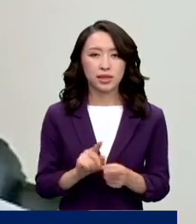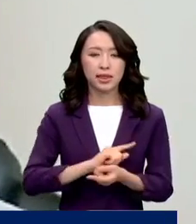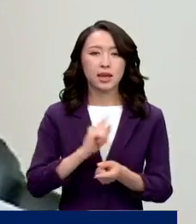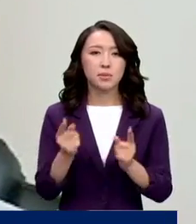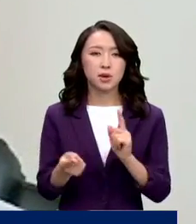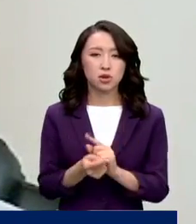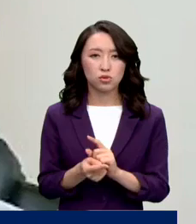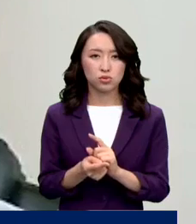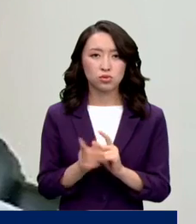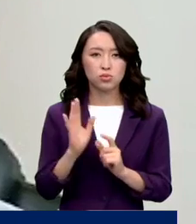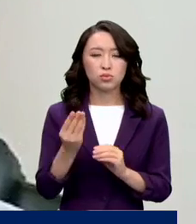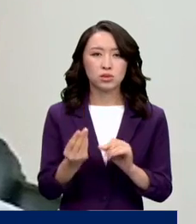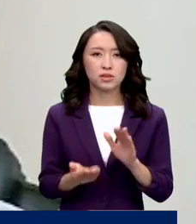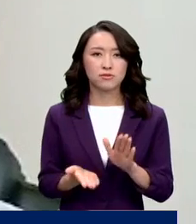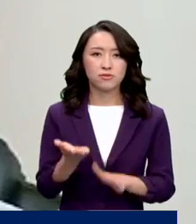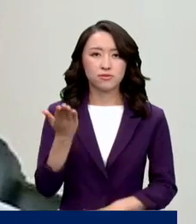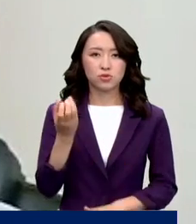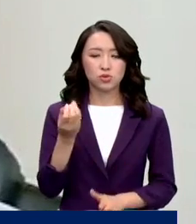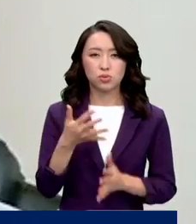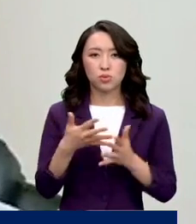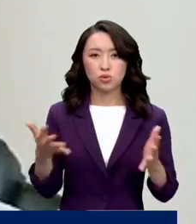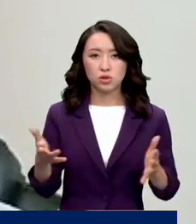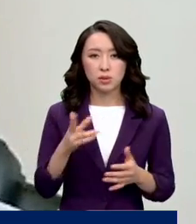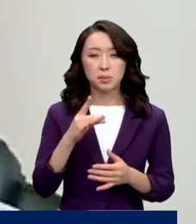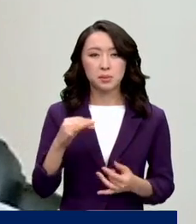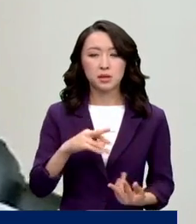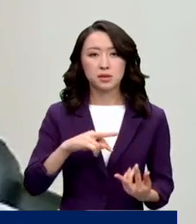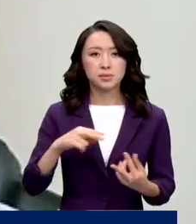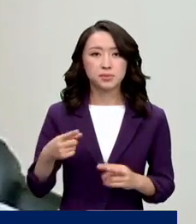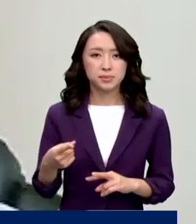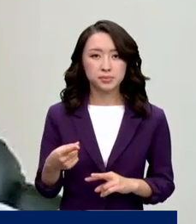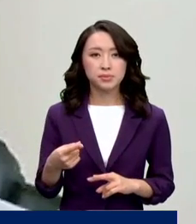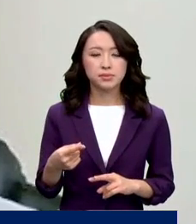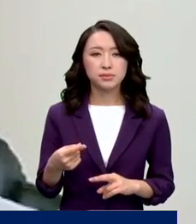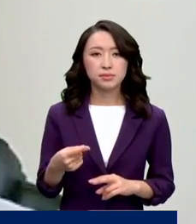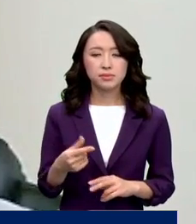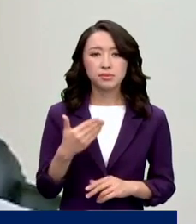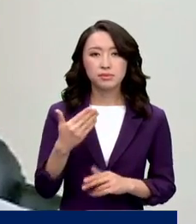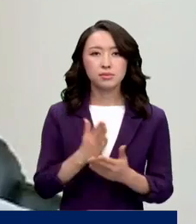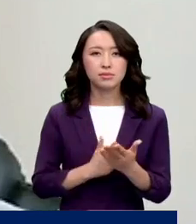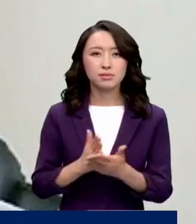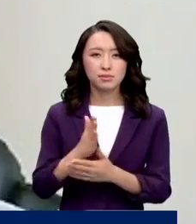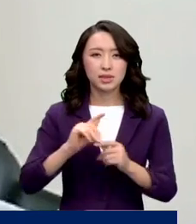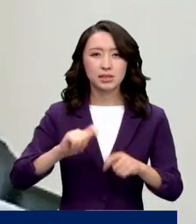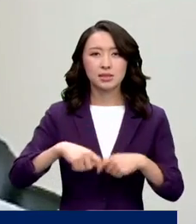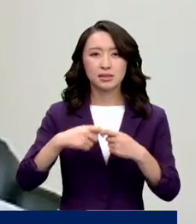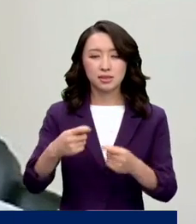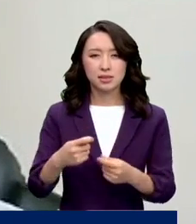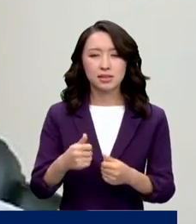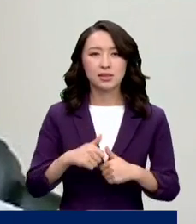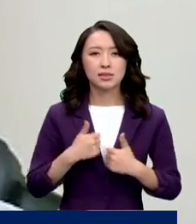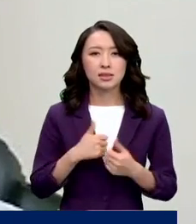наоборот подстегивать инфляцию. Да? То есть при перестройке логистических цепей, там,